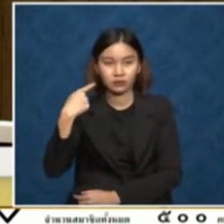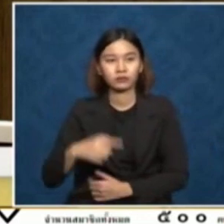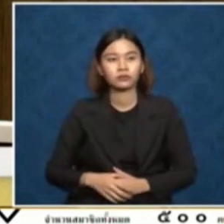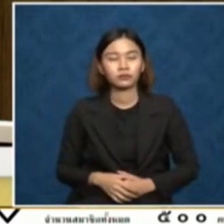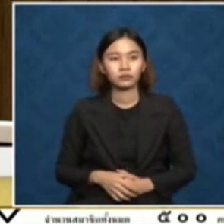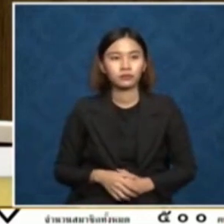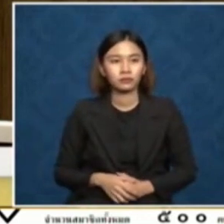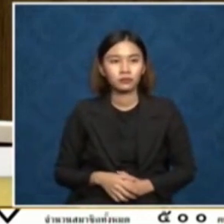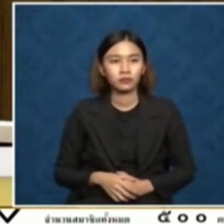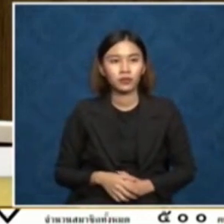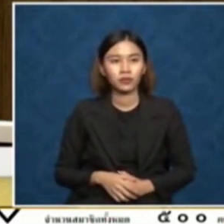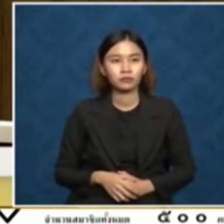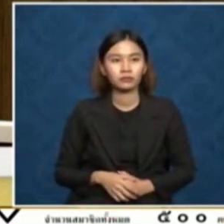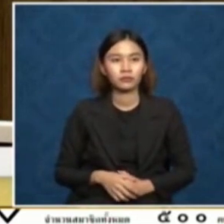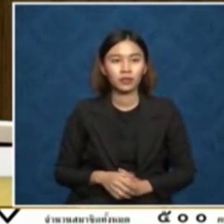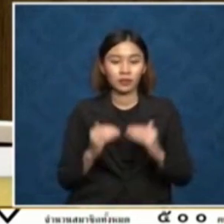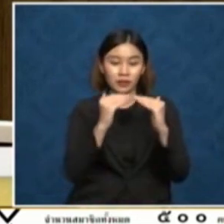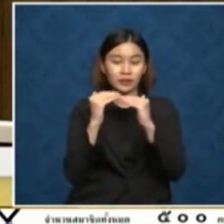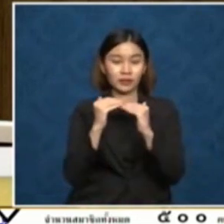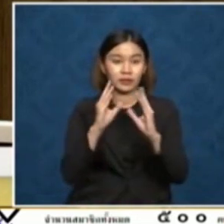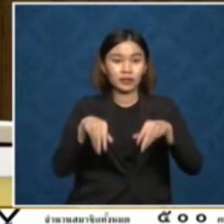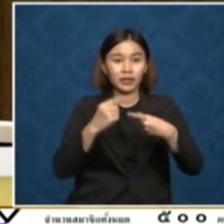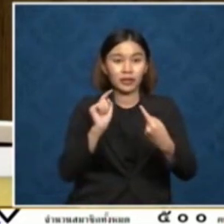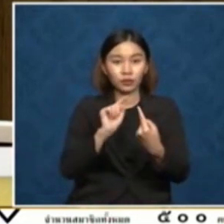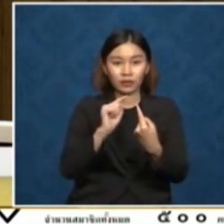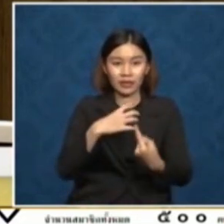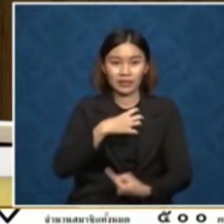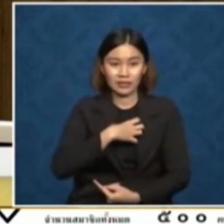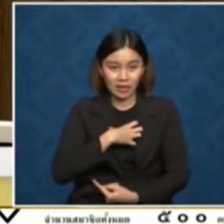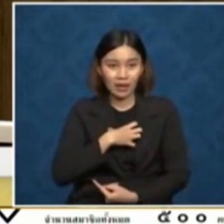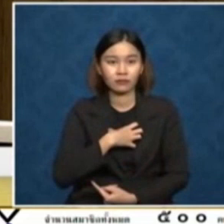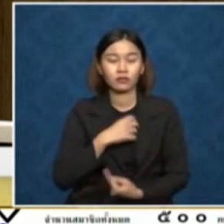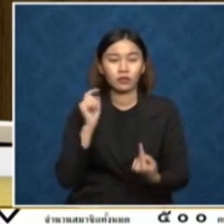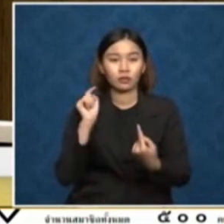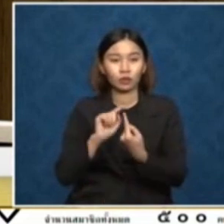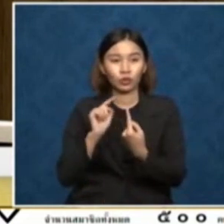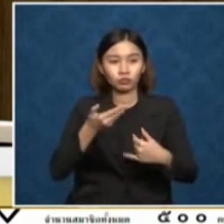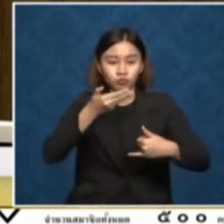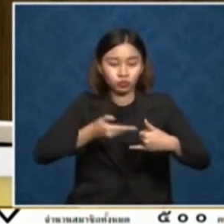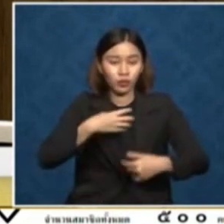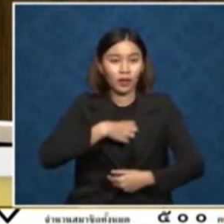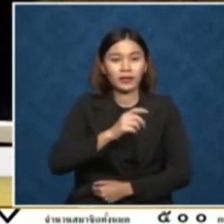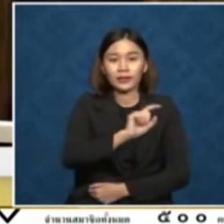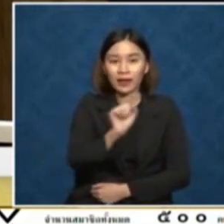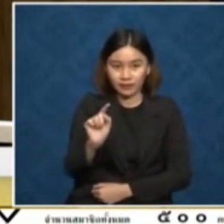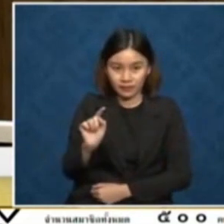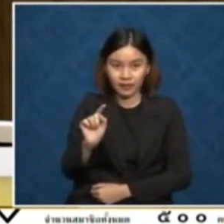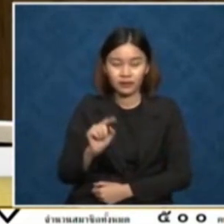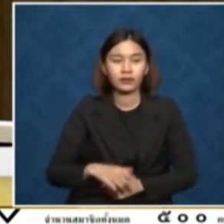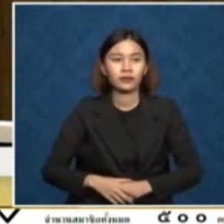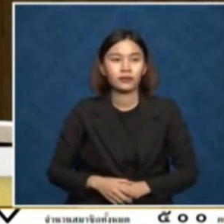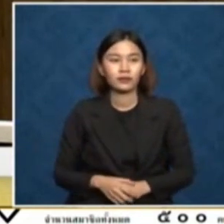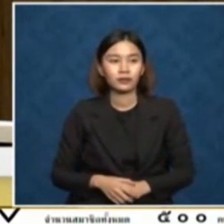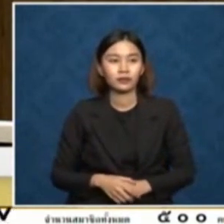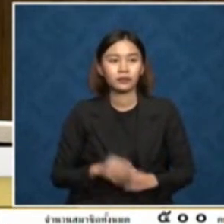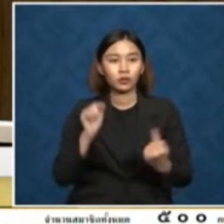พศหญิงนะคะเราจะให้สิทธิ์ในการที่จะแสดงเจตจำนงในการดำรงอัตลักษณ์ทางเพศของเขาในสังคม